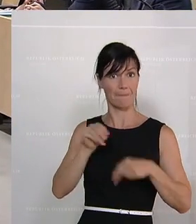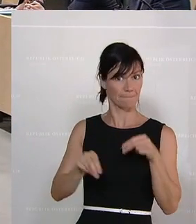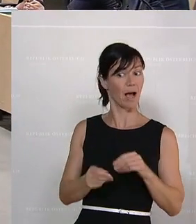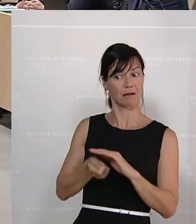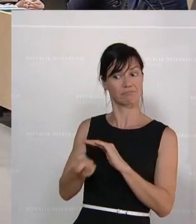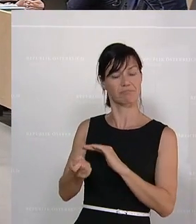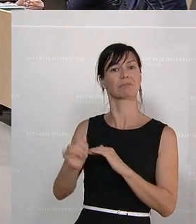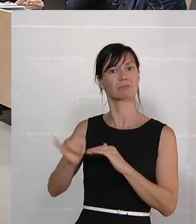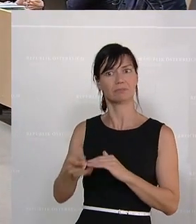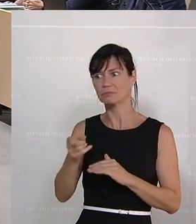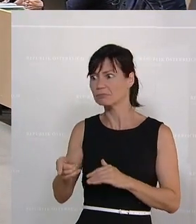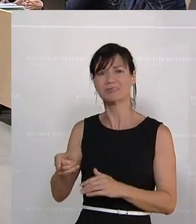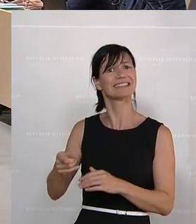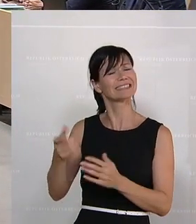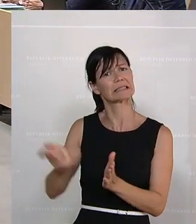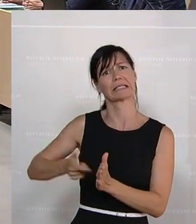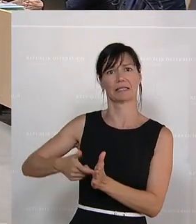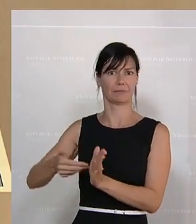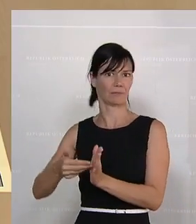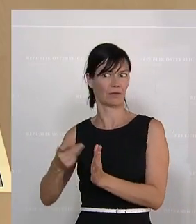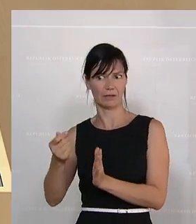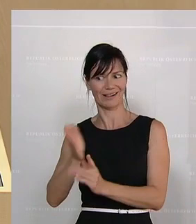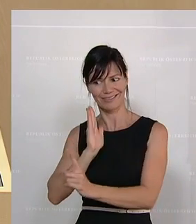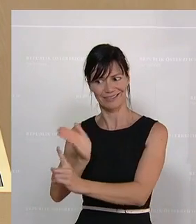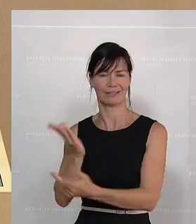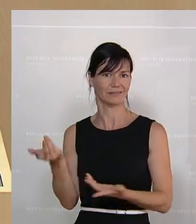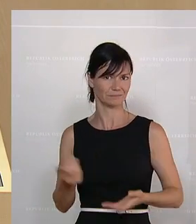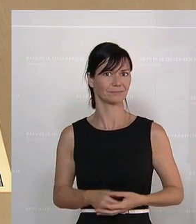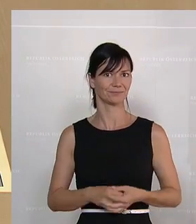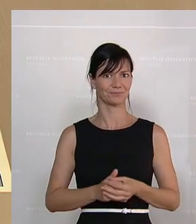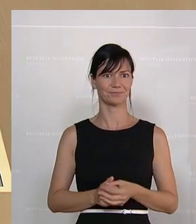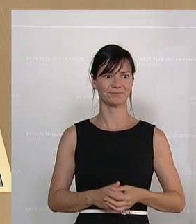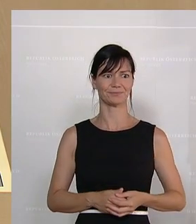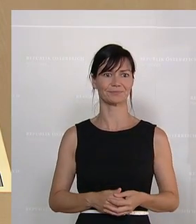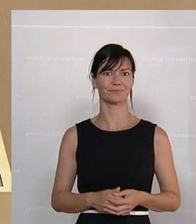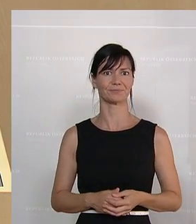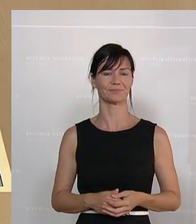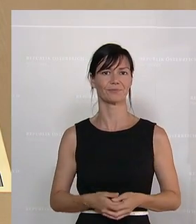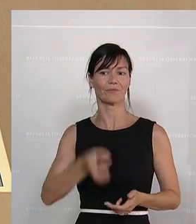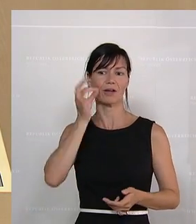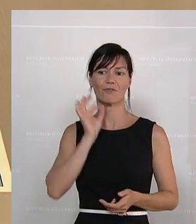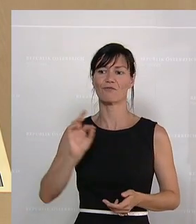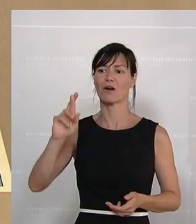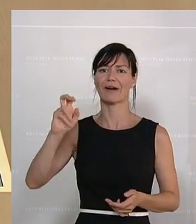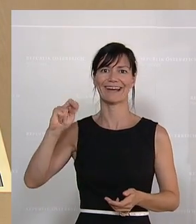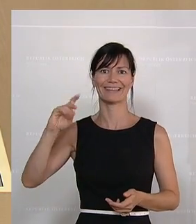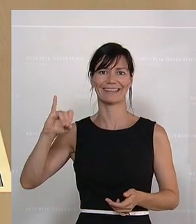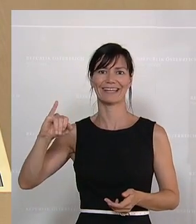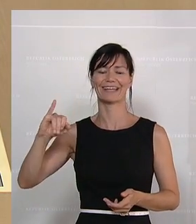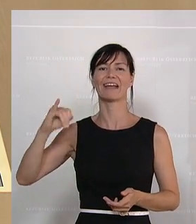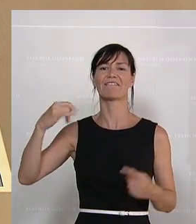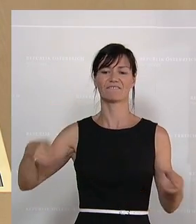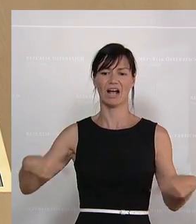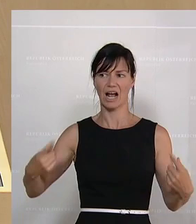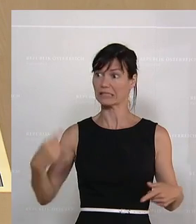denen ankommt die es am dringendsten brauchen die frauen die bahn hat außerdem gemeinde sollten